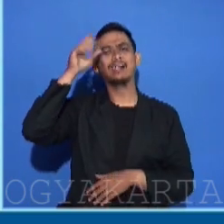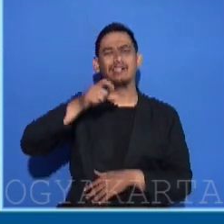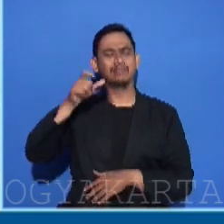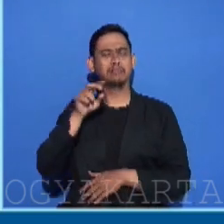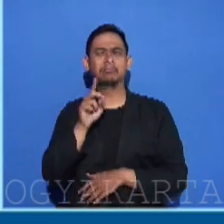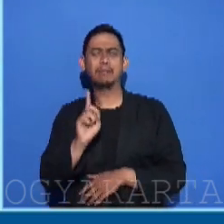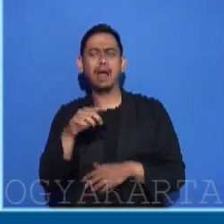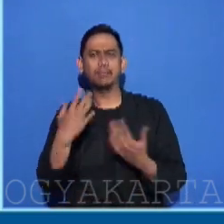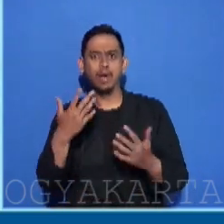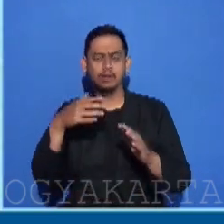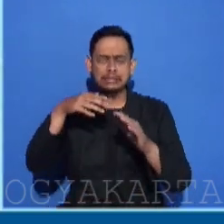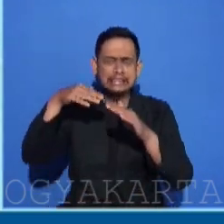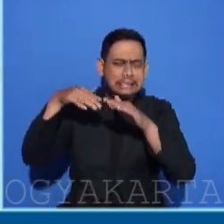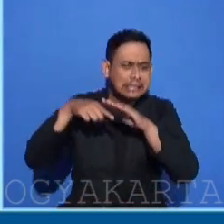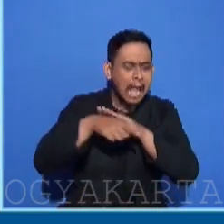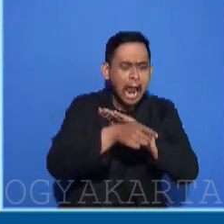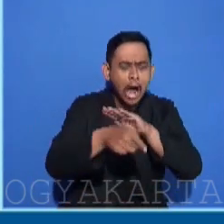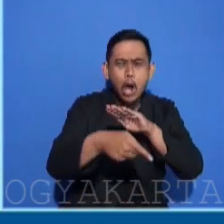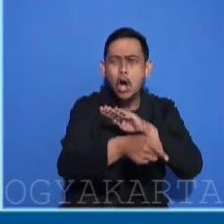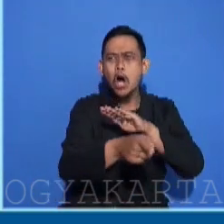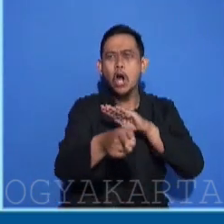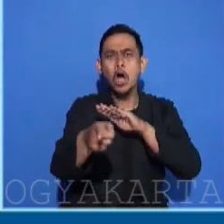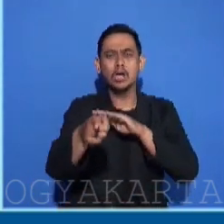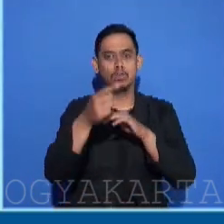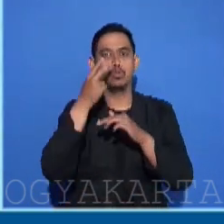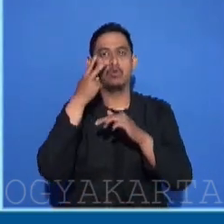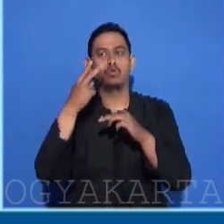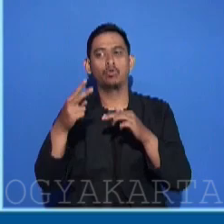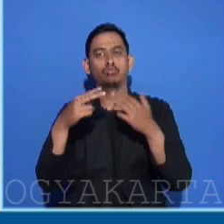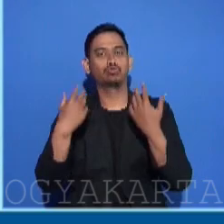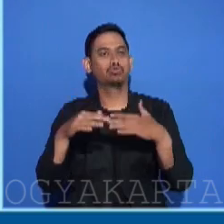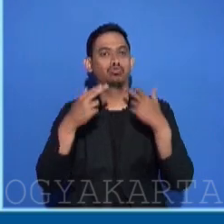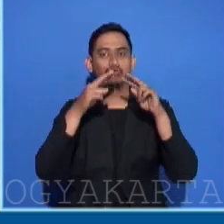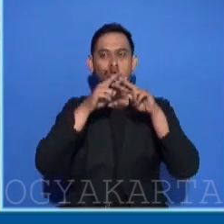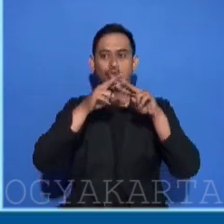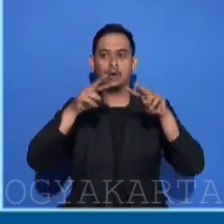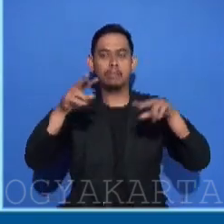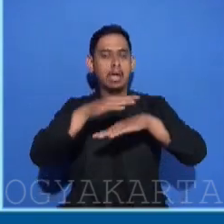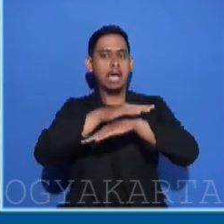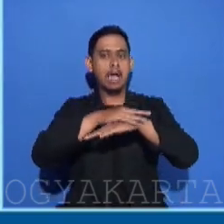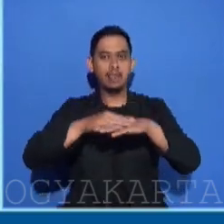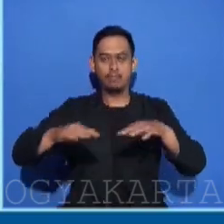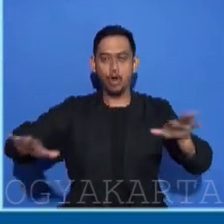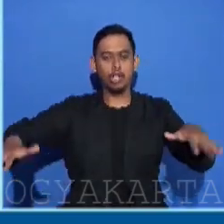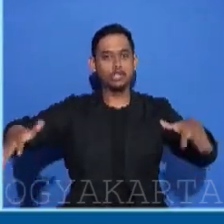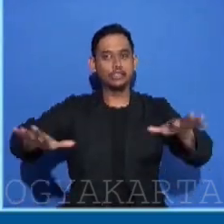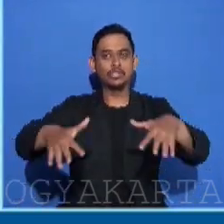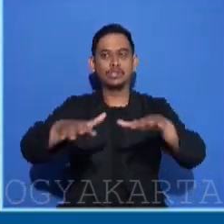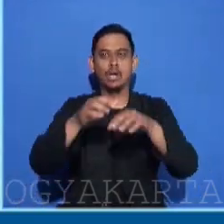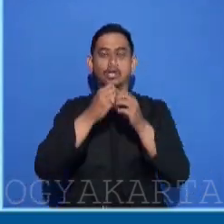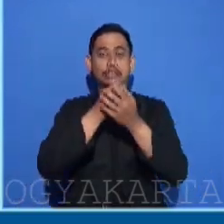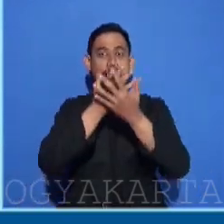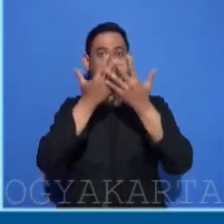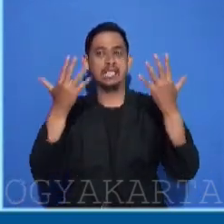mlebet, ananging pesisir menika nawisaken sesawangan alam pesisir ingkang indah lan mengsemaken. Menawi dipun tingali